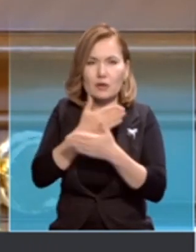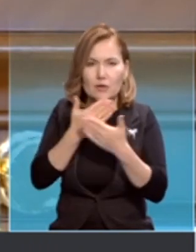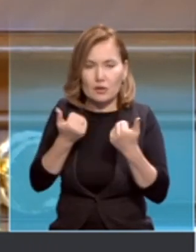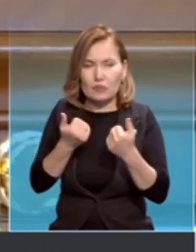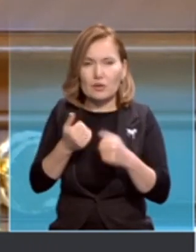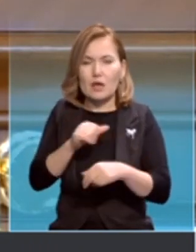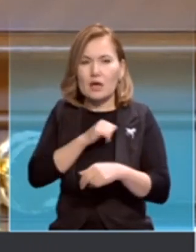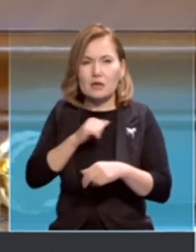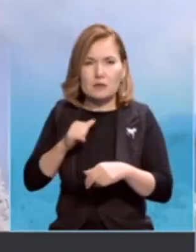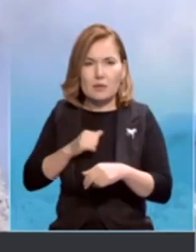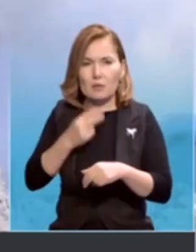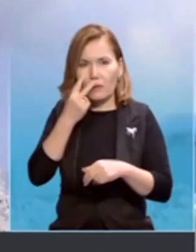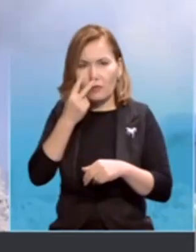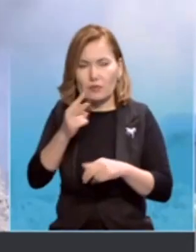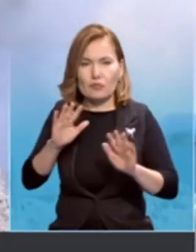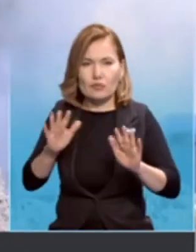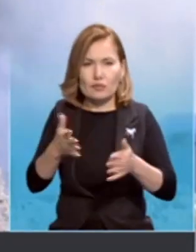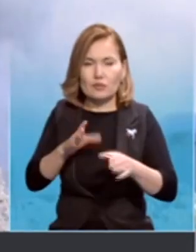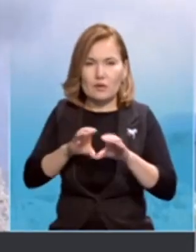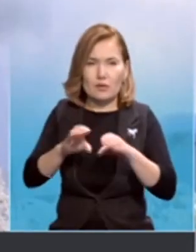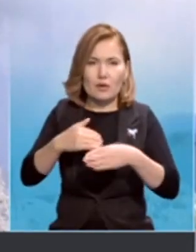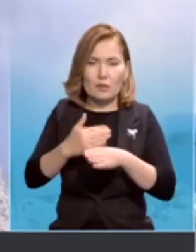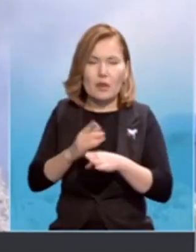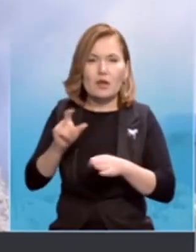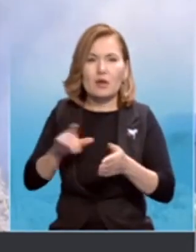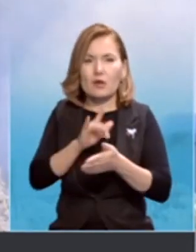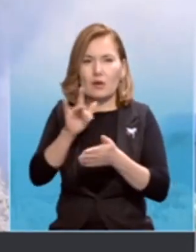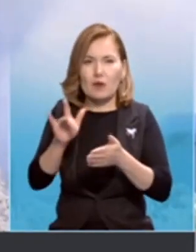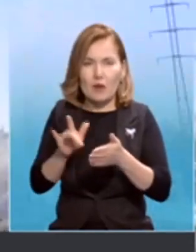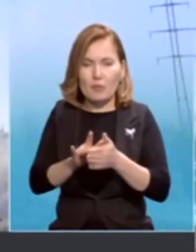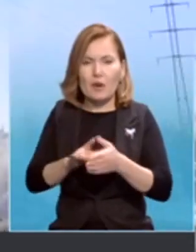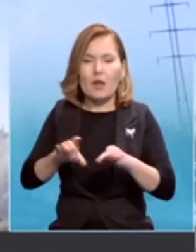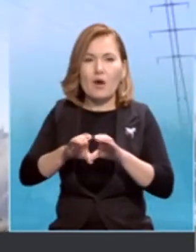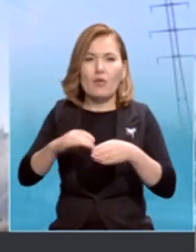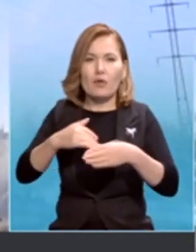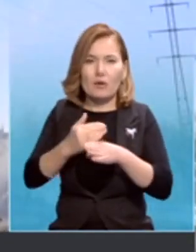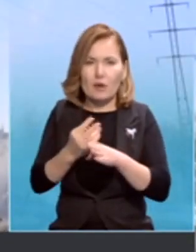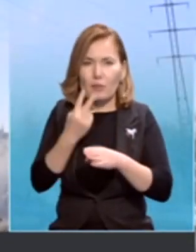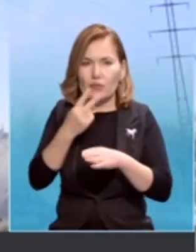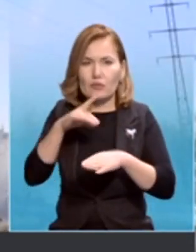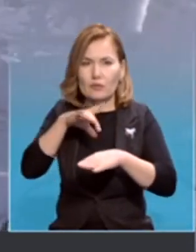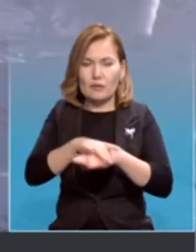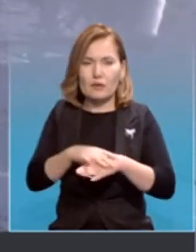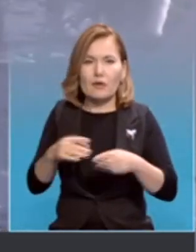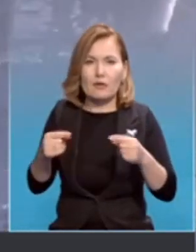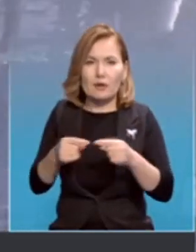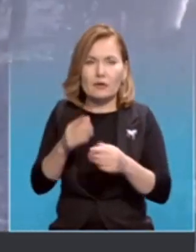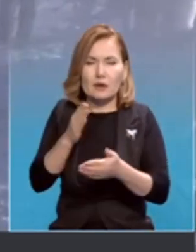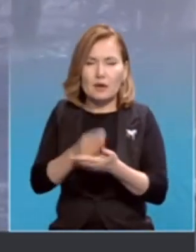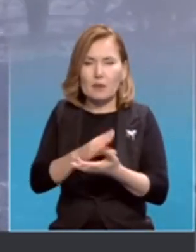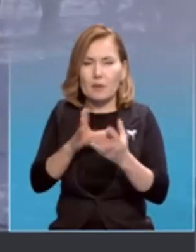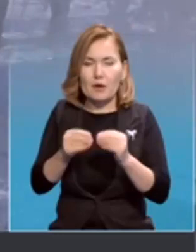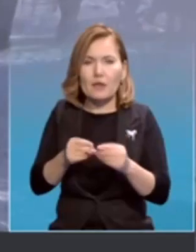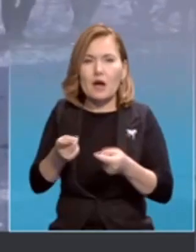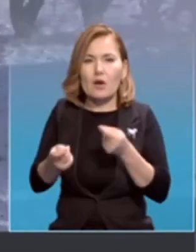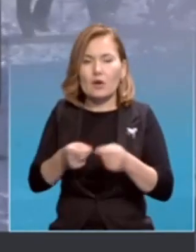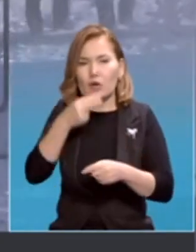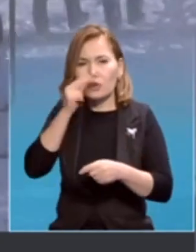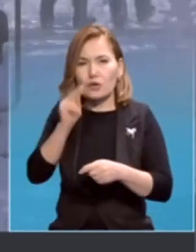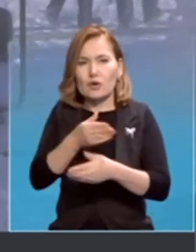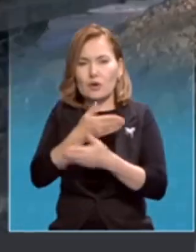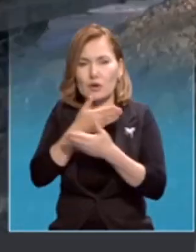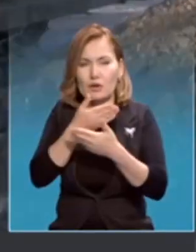жатқанын көріп отырсыздар. Ал эки басызда болган апат бул саланын мүшкүл халде экенин көрсөттү. Кызматкерлердин жоопсуздугу, бакылоо